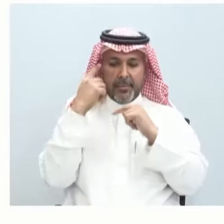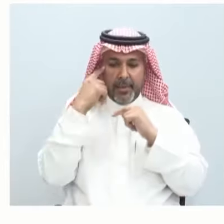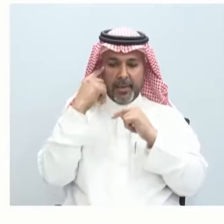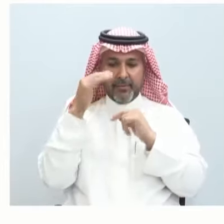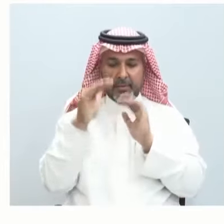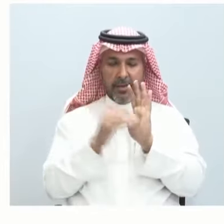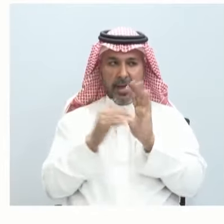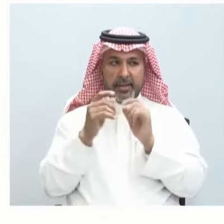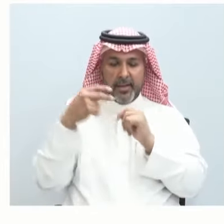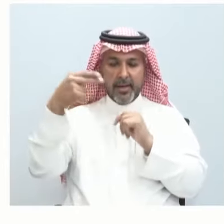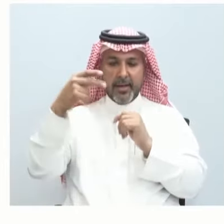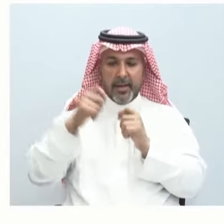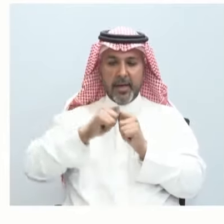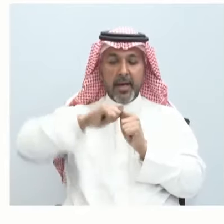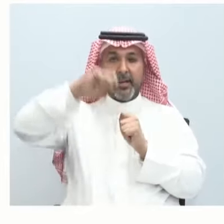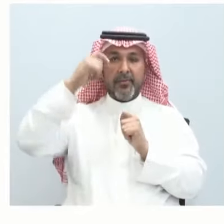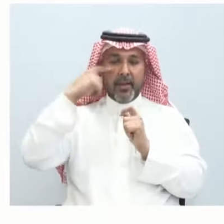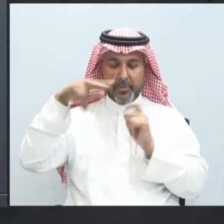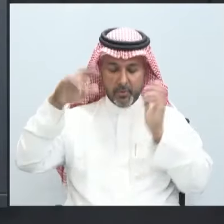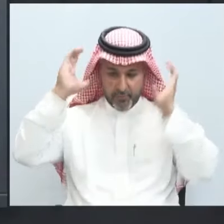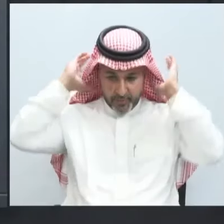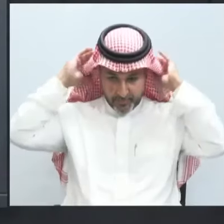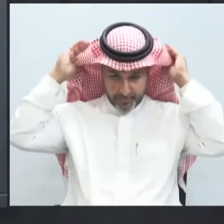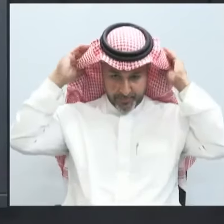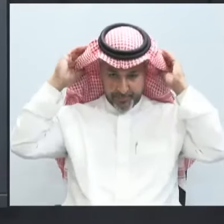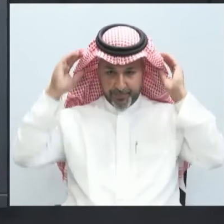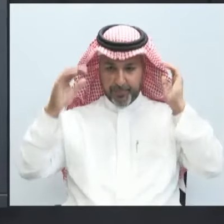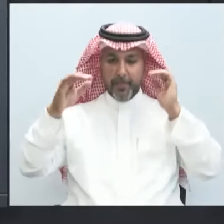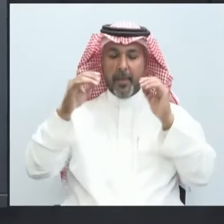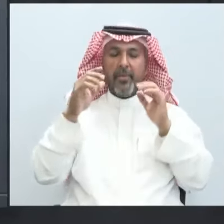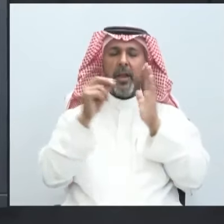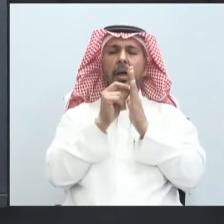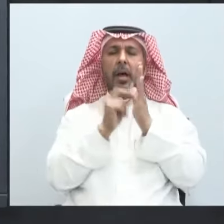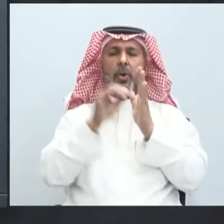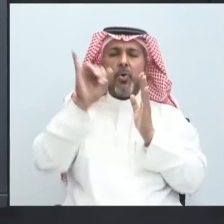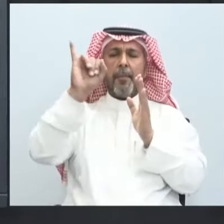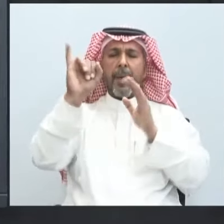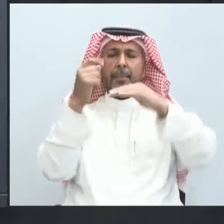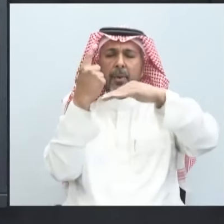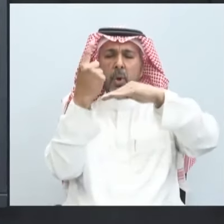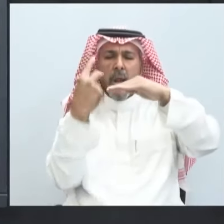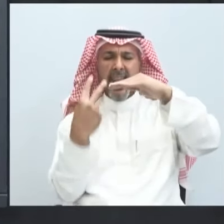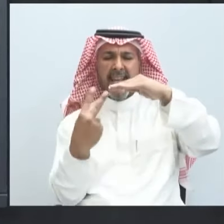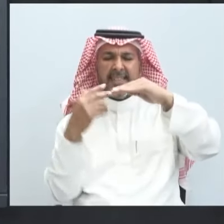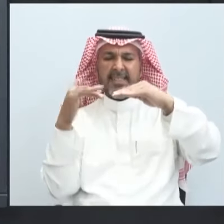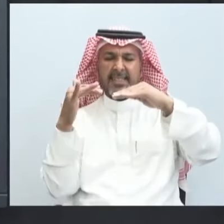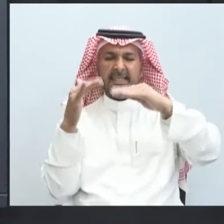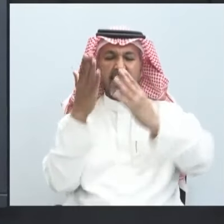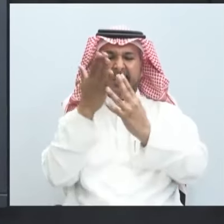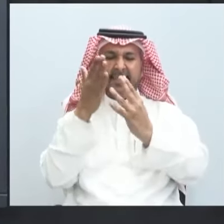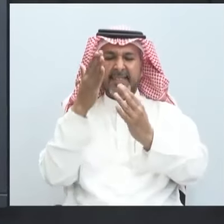في مجموع القاعدتين اذا هذا عباره عن مساحه شبه المنحرف لنرى الان